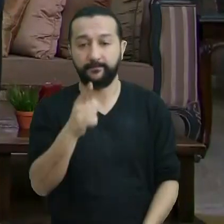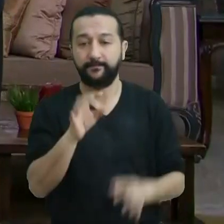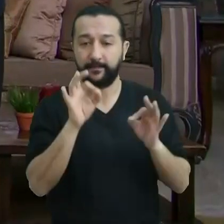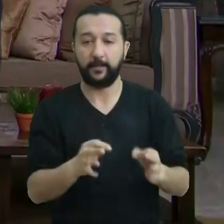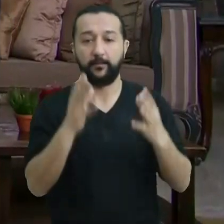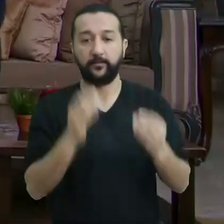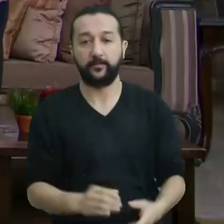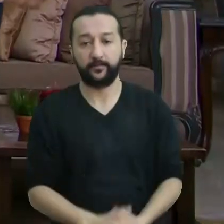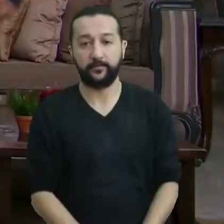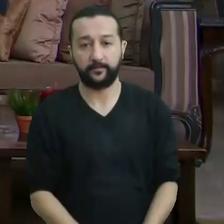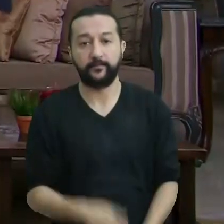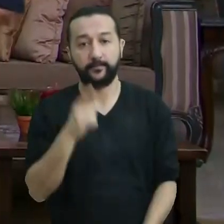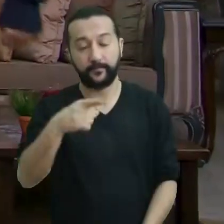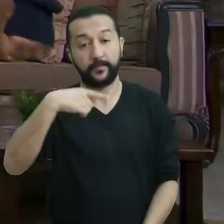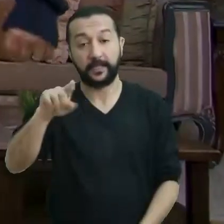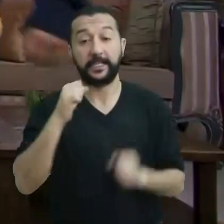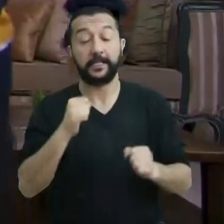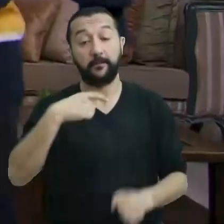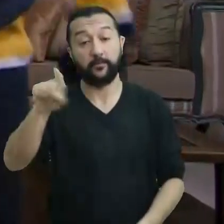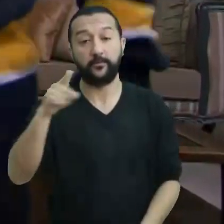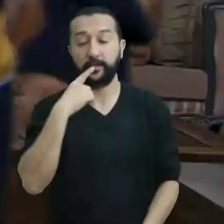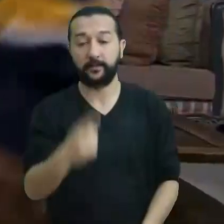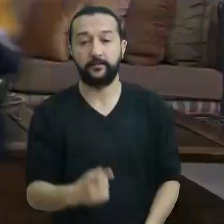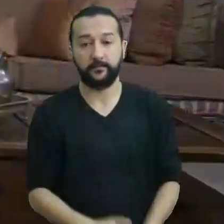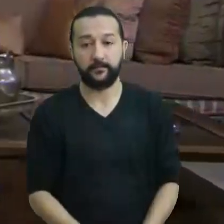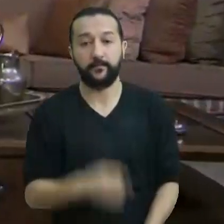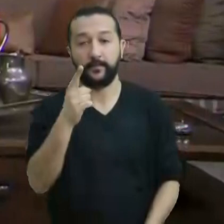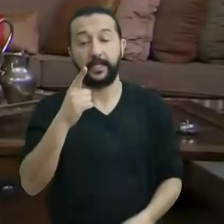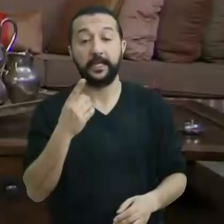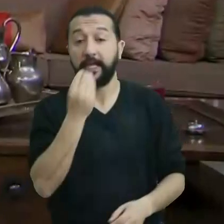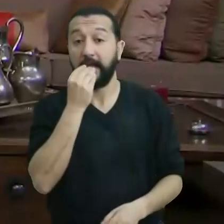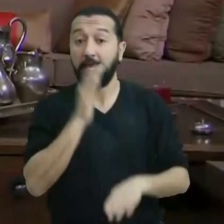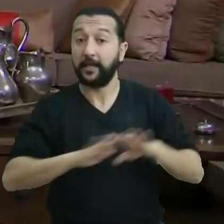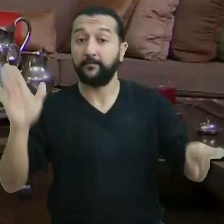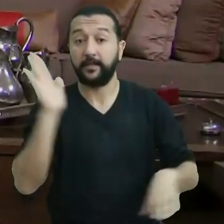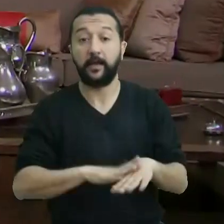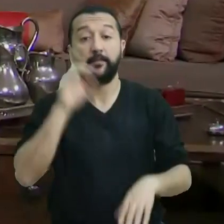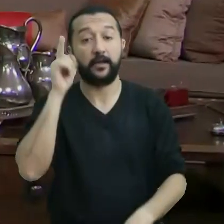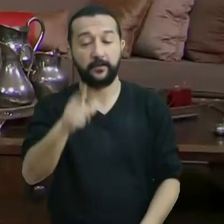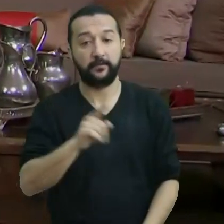girdi. Hadi sağlam götür. Bir dene bile emmeyecek ha.